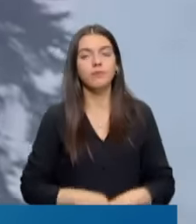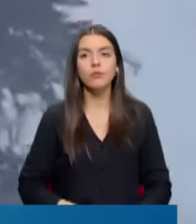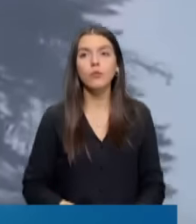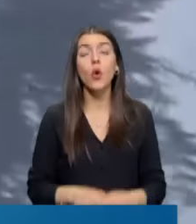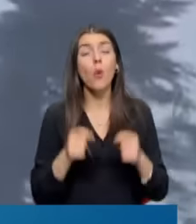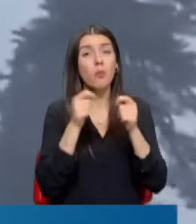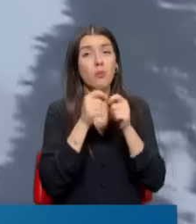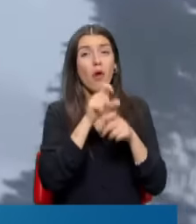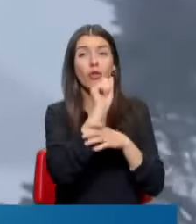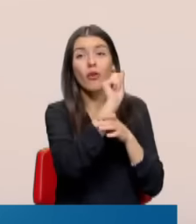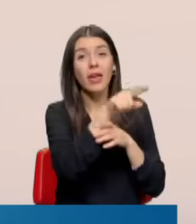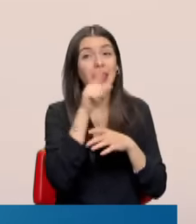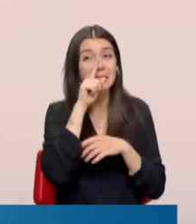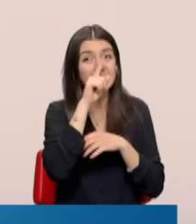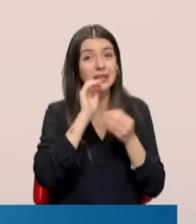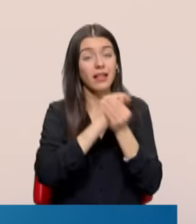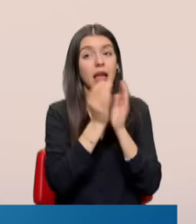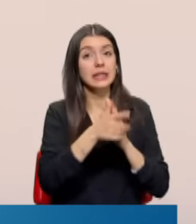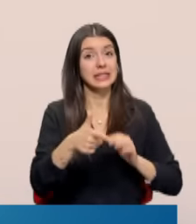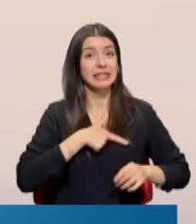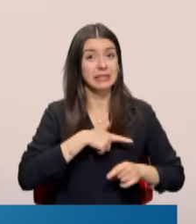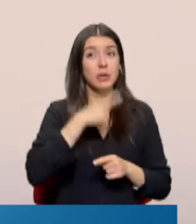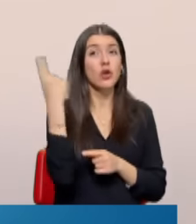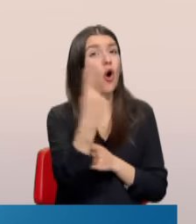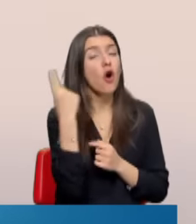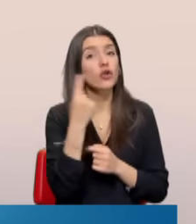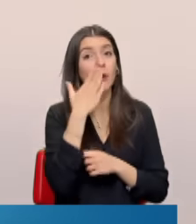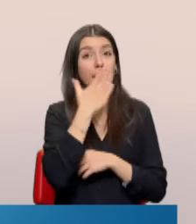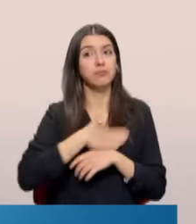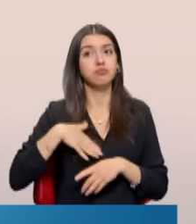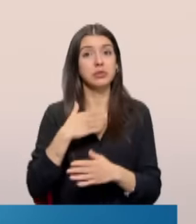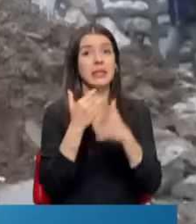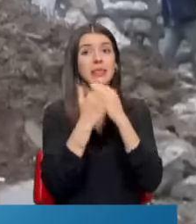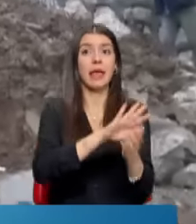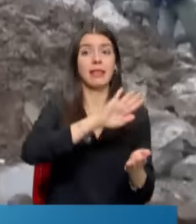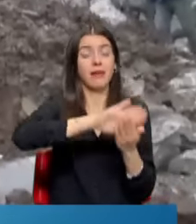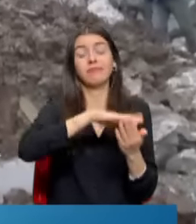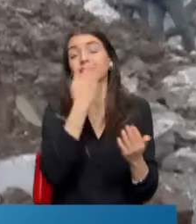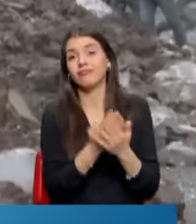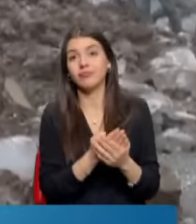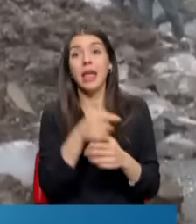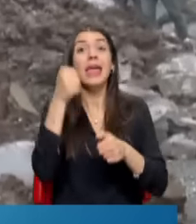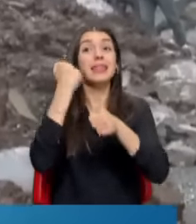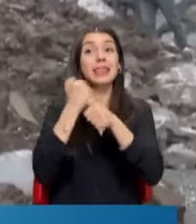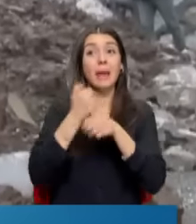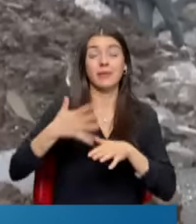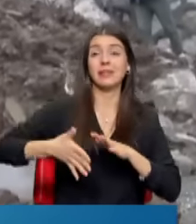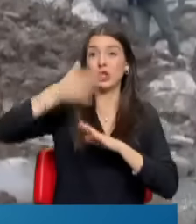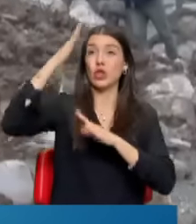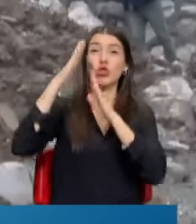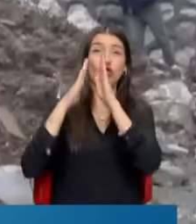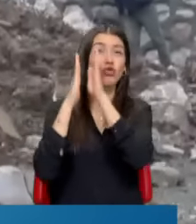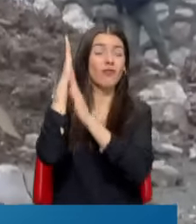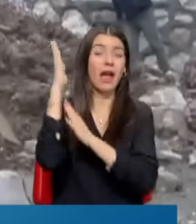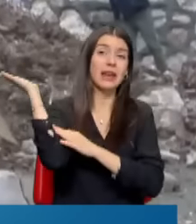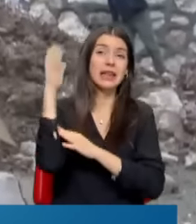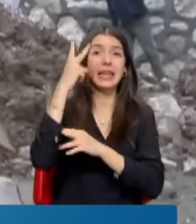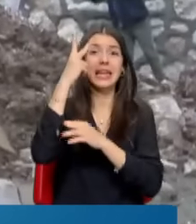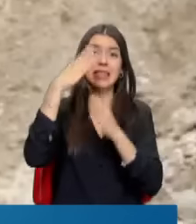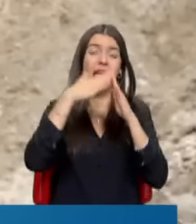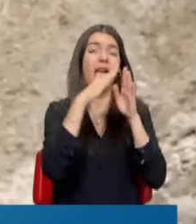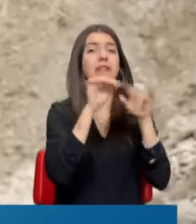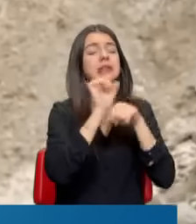Nisan ayında kar yağdı. İzmir'de hortum çıktı. Bursa'da tekneler alabora oldu. Gemlik'te çöken istinat duvarı 2 daireye